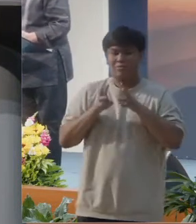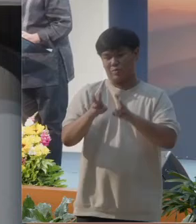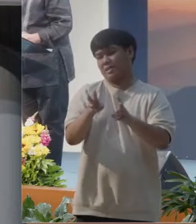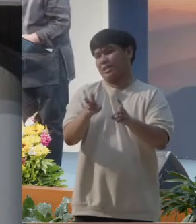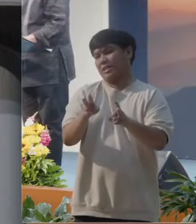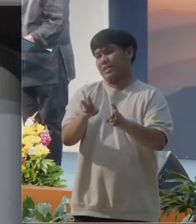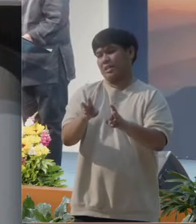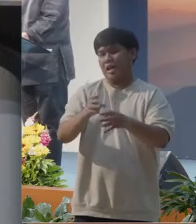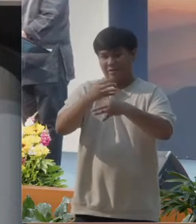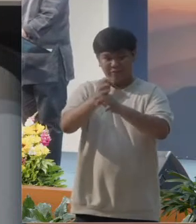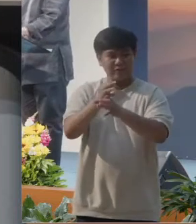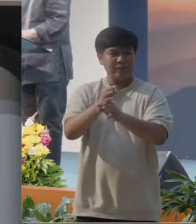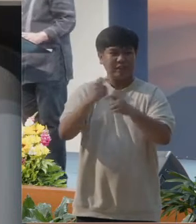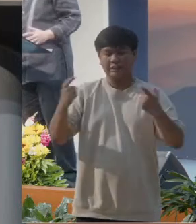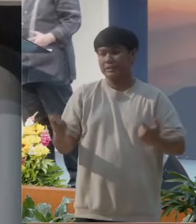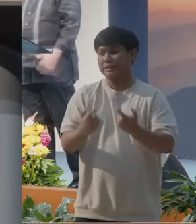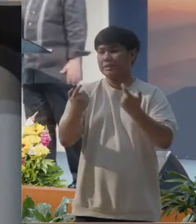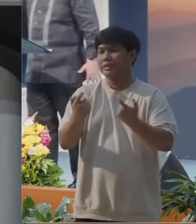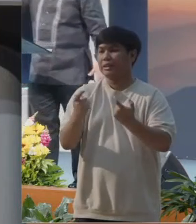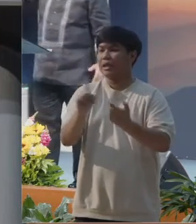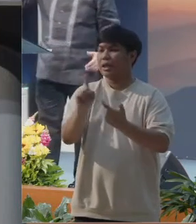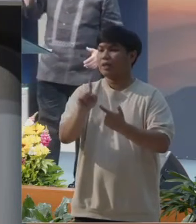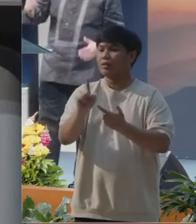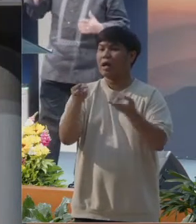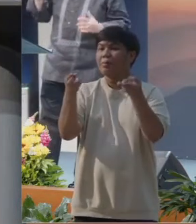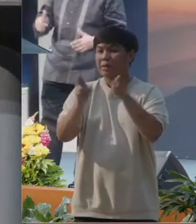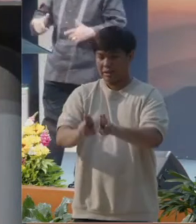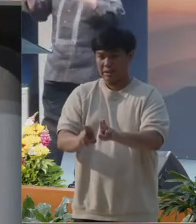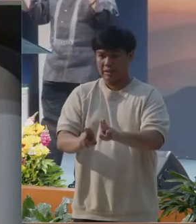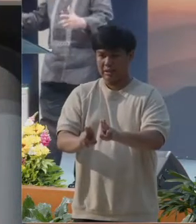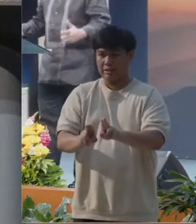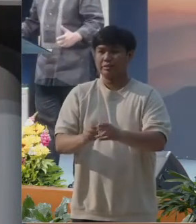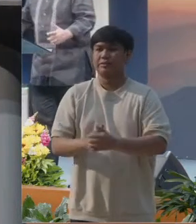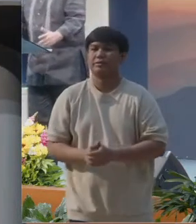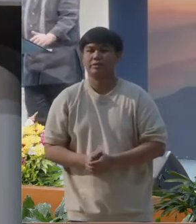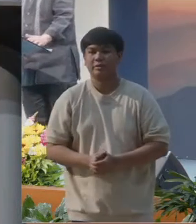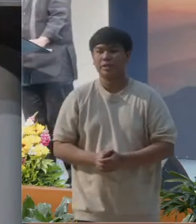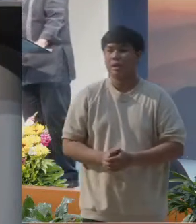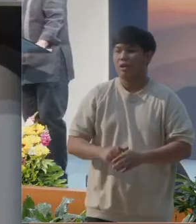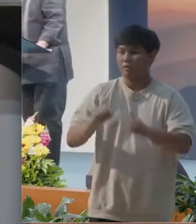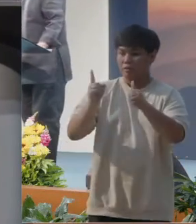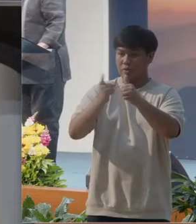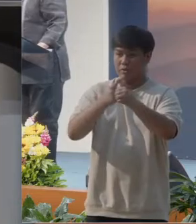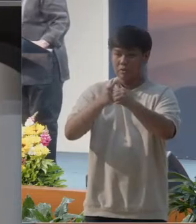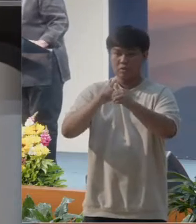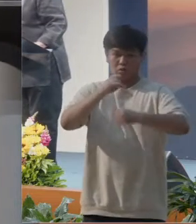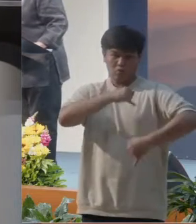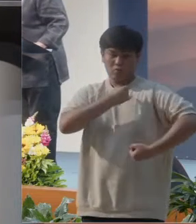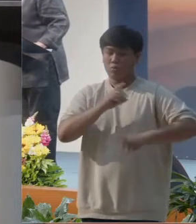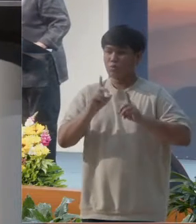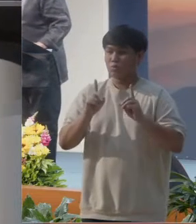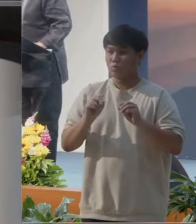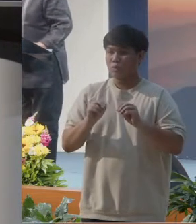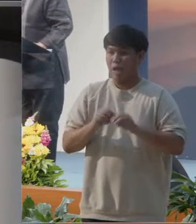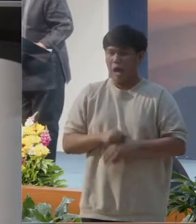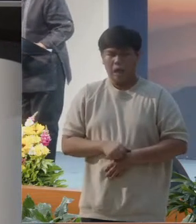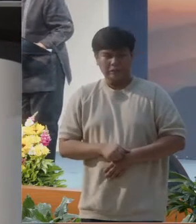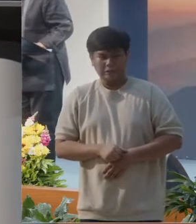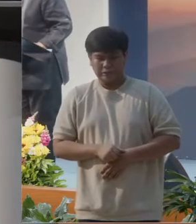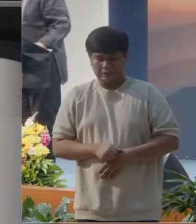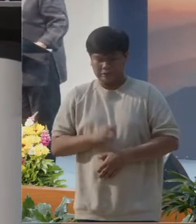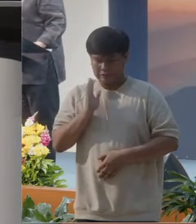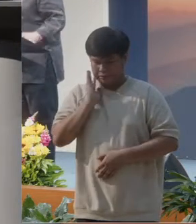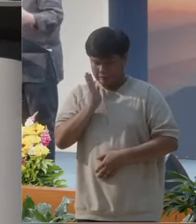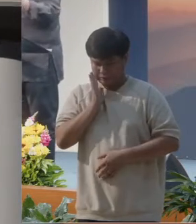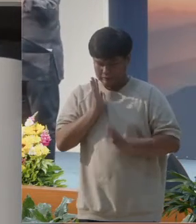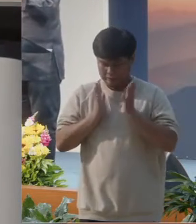pagsasaayos sa kasalanan. Ano po ang naging tugon? Ang unang tugon ni Josue, manalangin. Manalangin. Sa kanyang